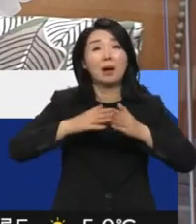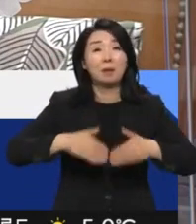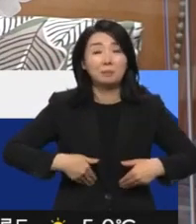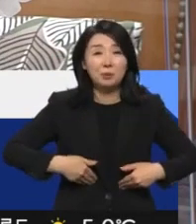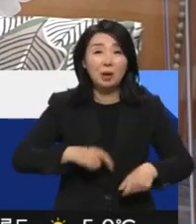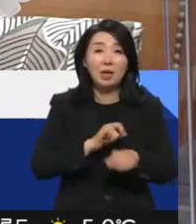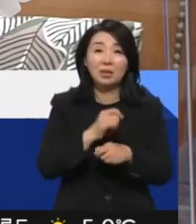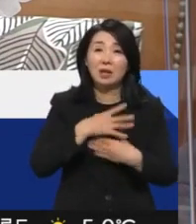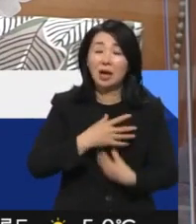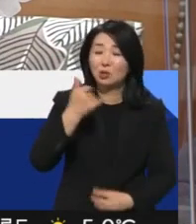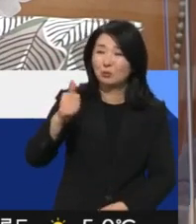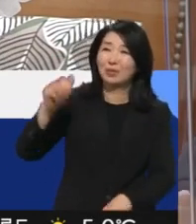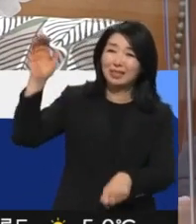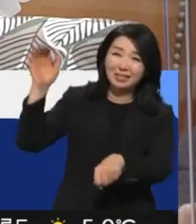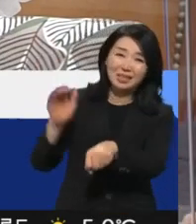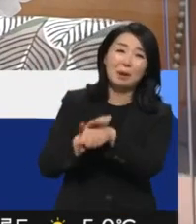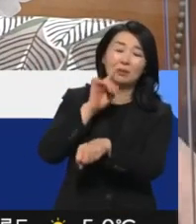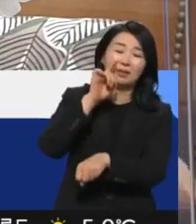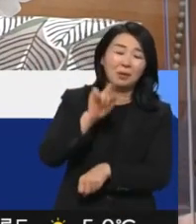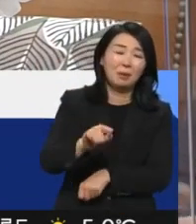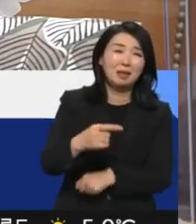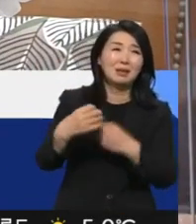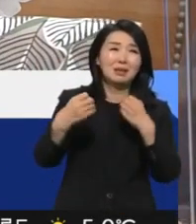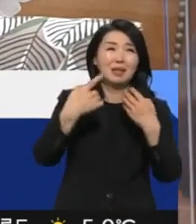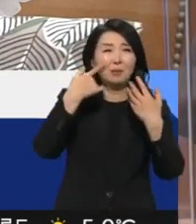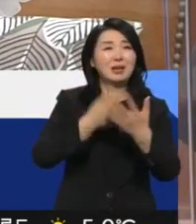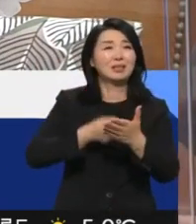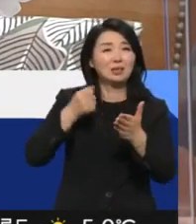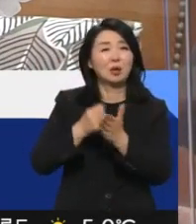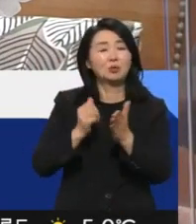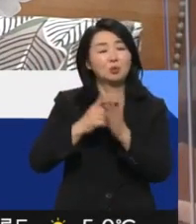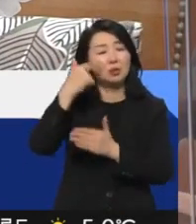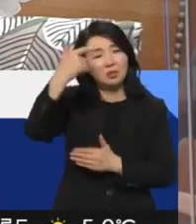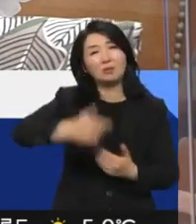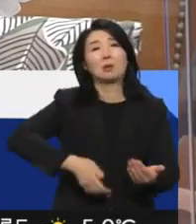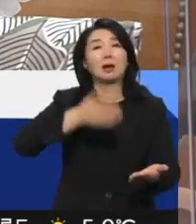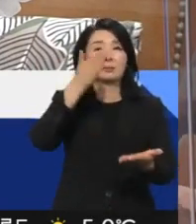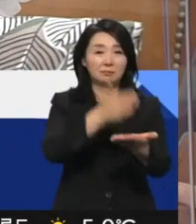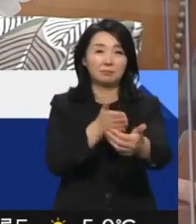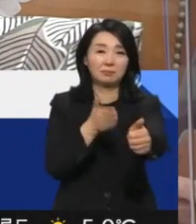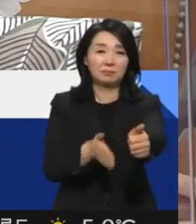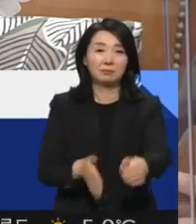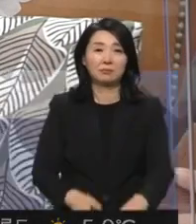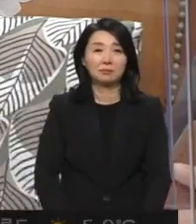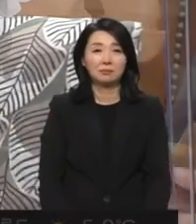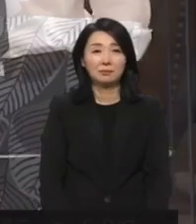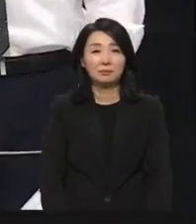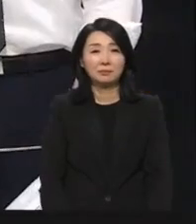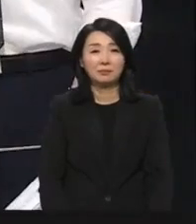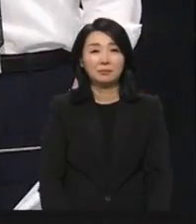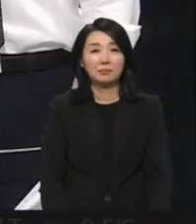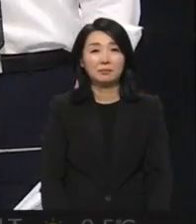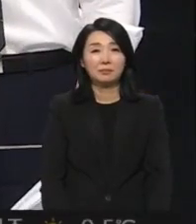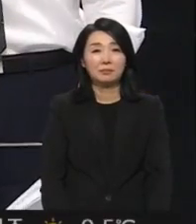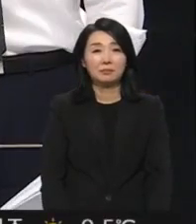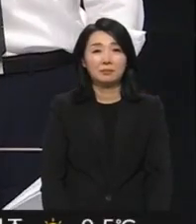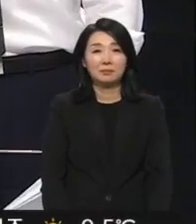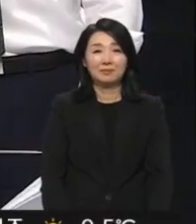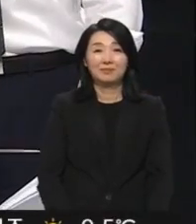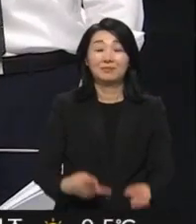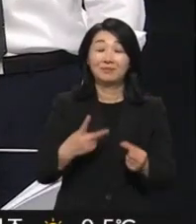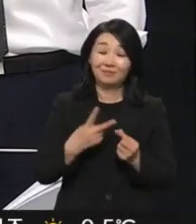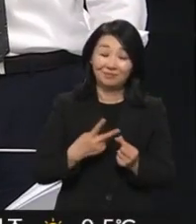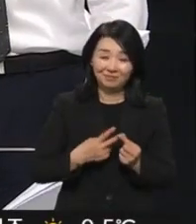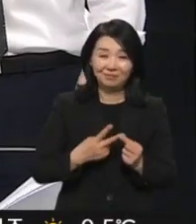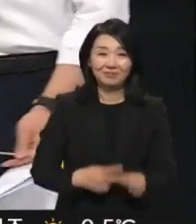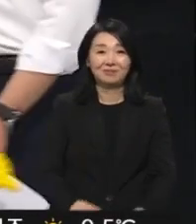제대로 못했다. 이런 답정너식의 질문은 저는 삼가야 된다고 생각합니다. 네, 이어서 두